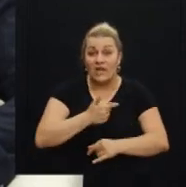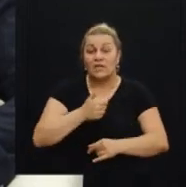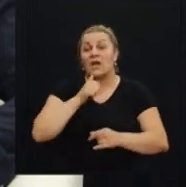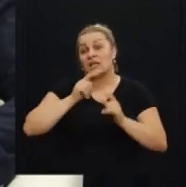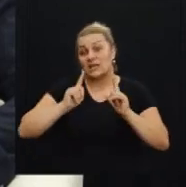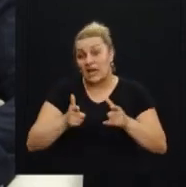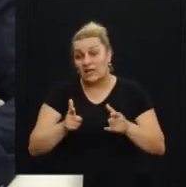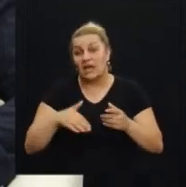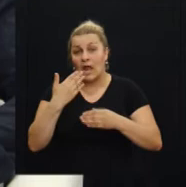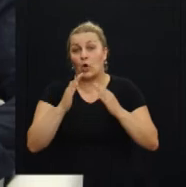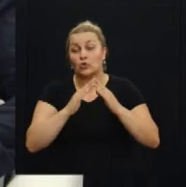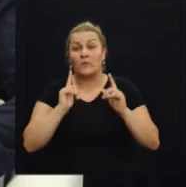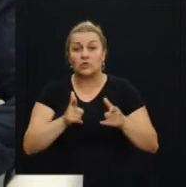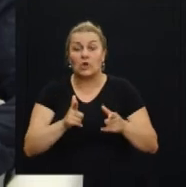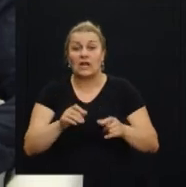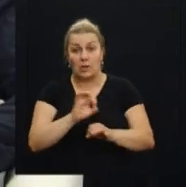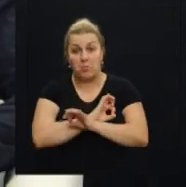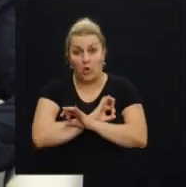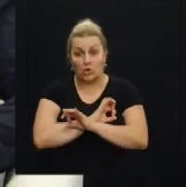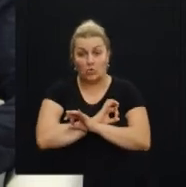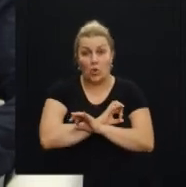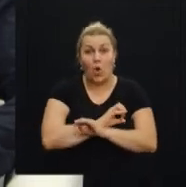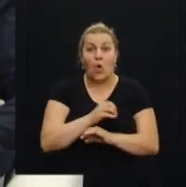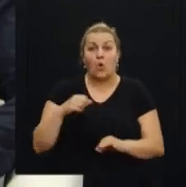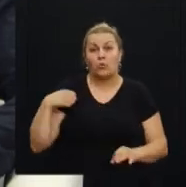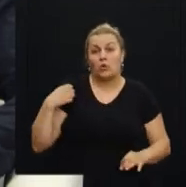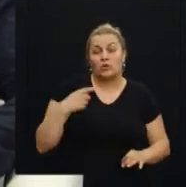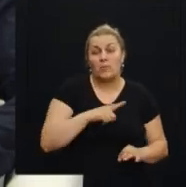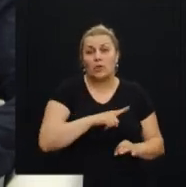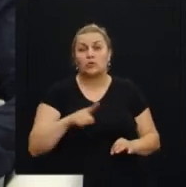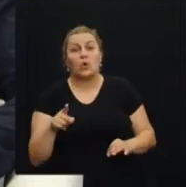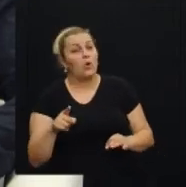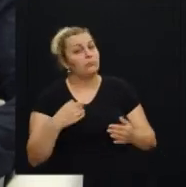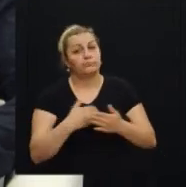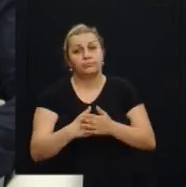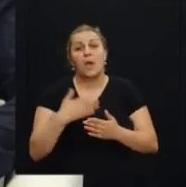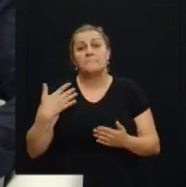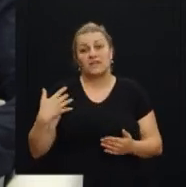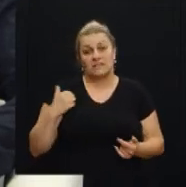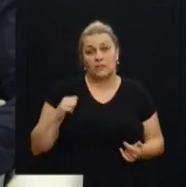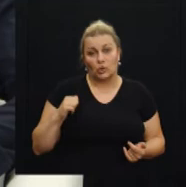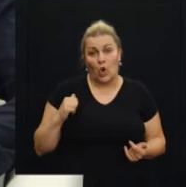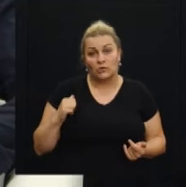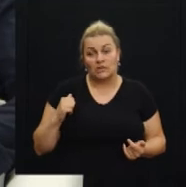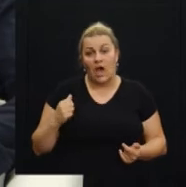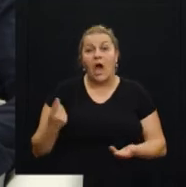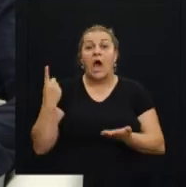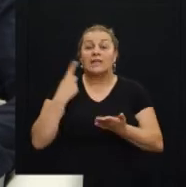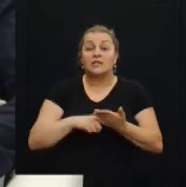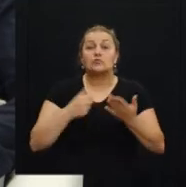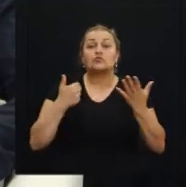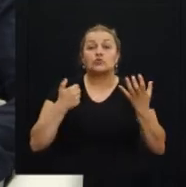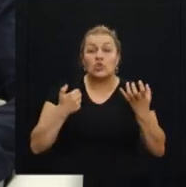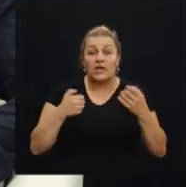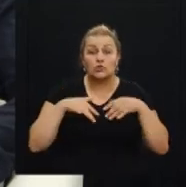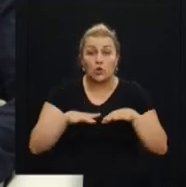nakon Domovinskog rata preminulo u dobi gotovo niti 50 godina, a 1600 ljudi